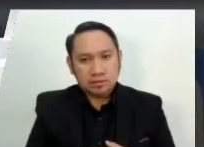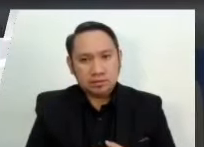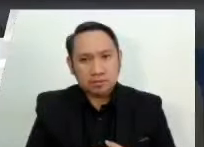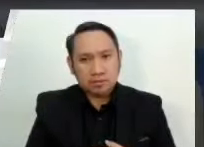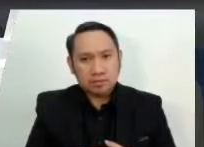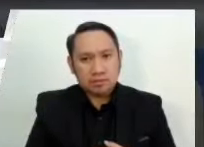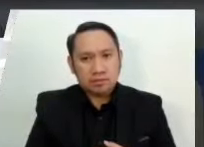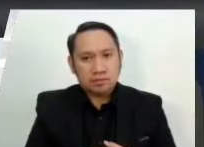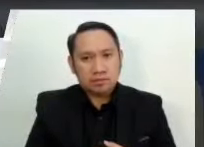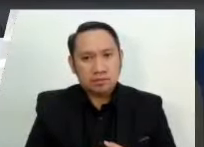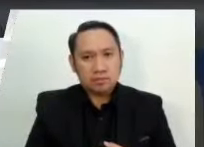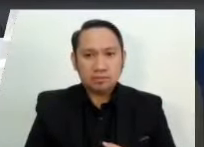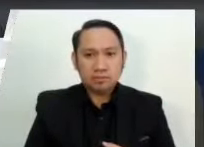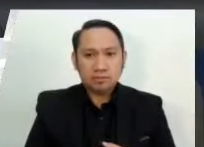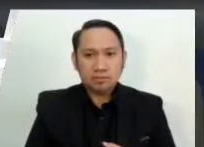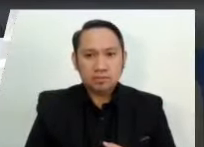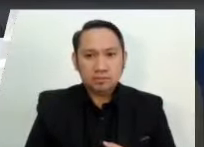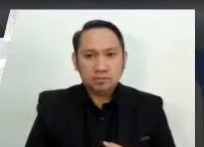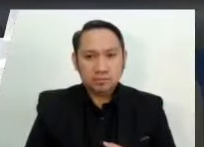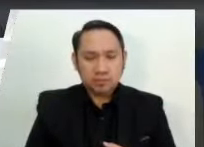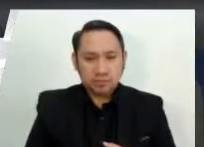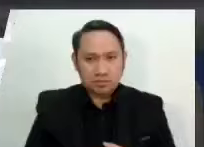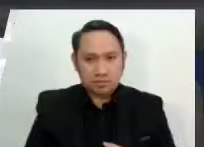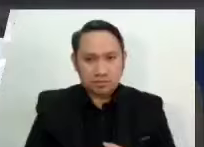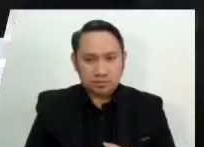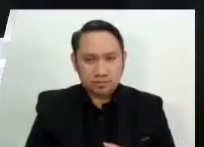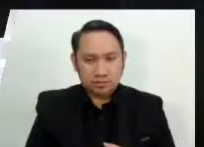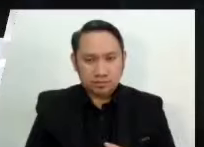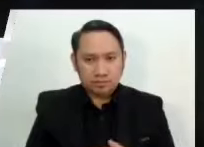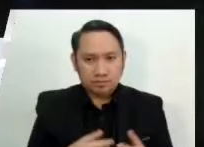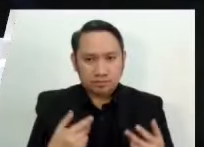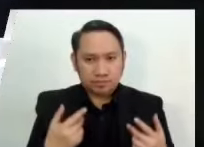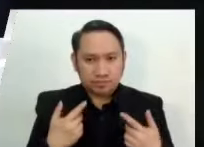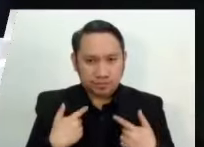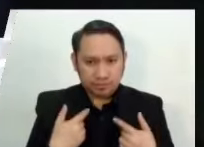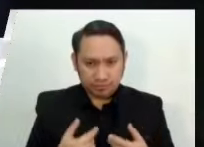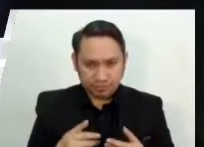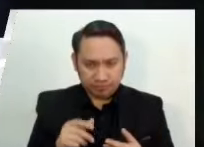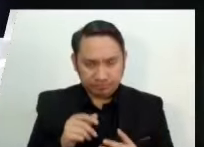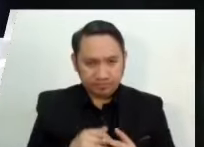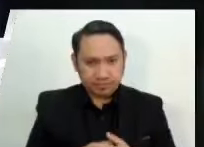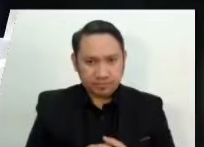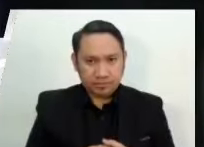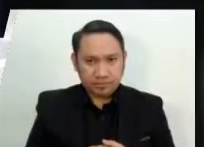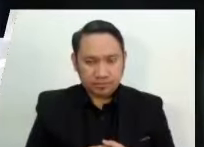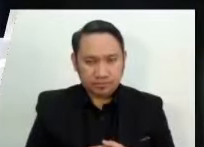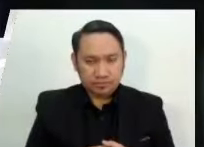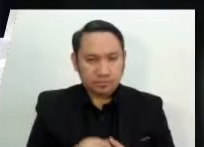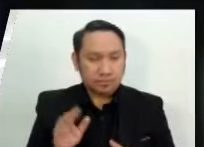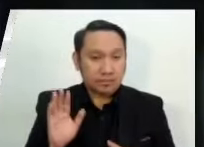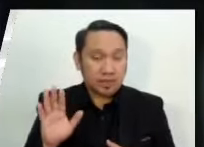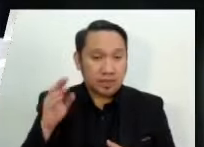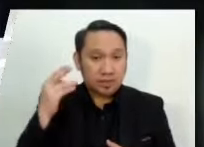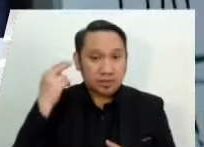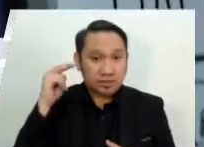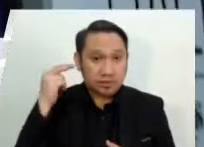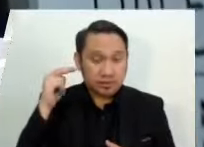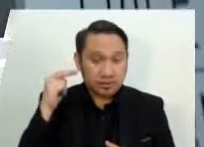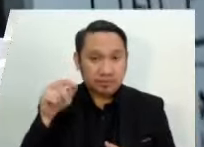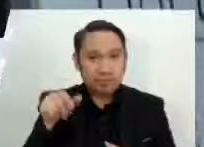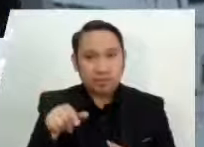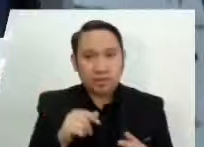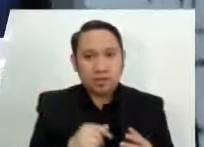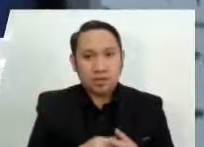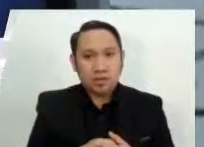po ako sa mga customer ng boss namin. Ang kanya namang pamangkin na si alias Dion na isang grass cutter